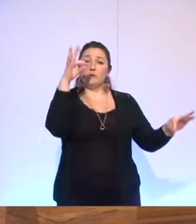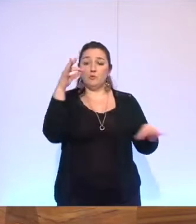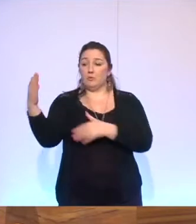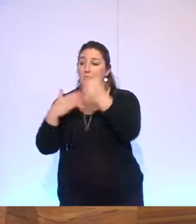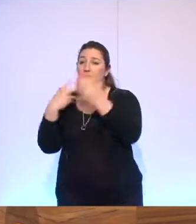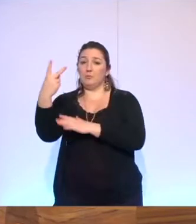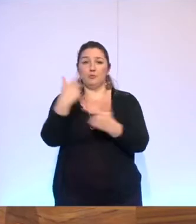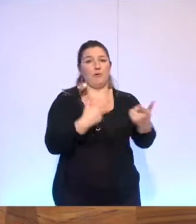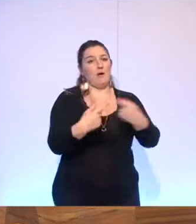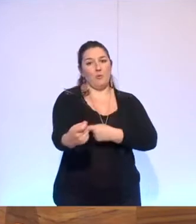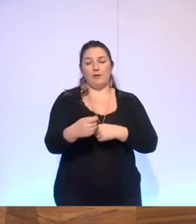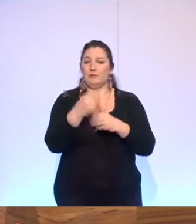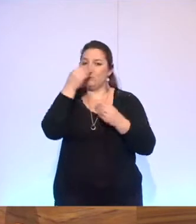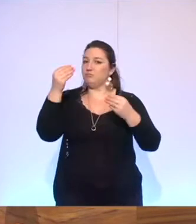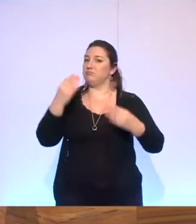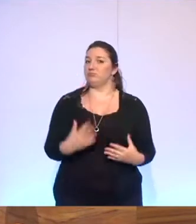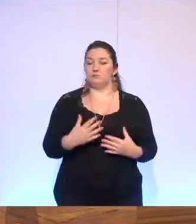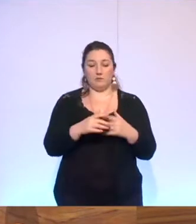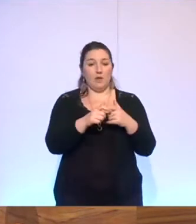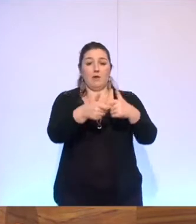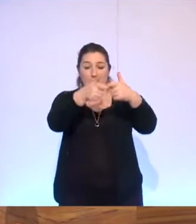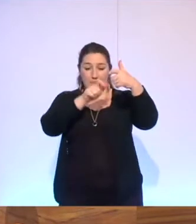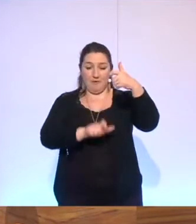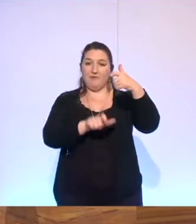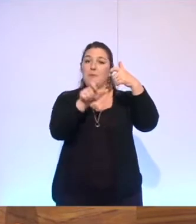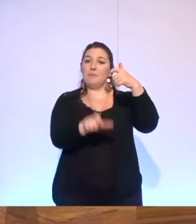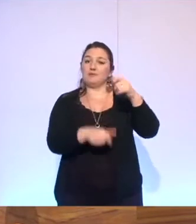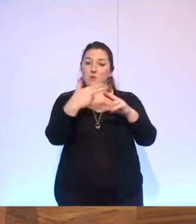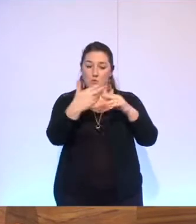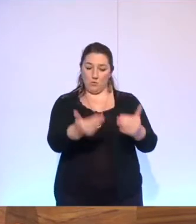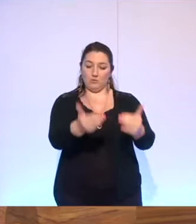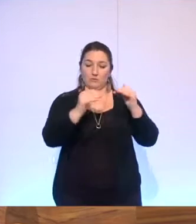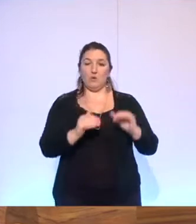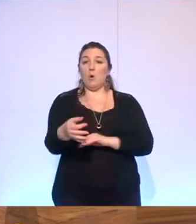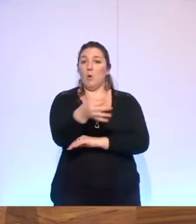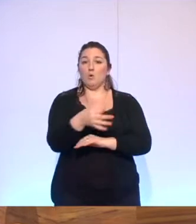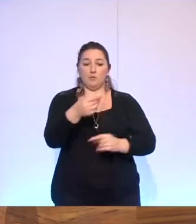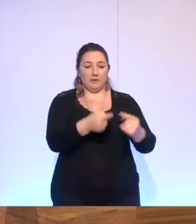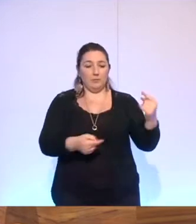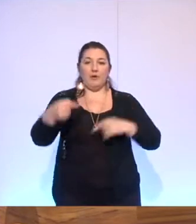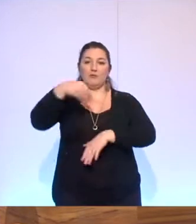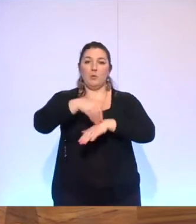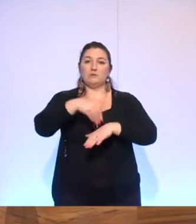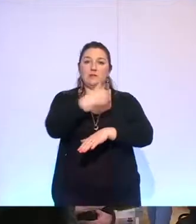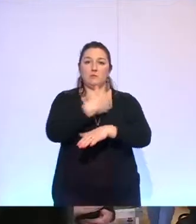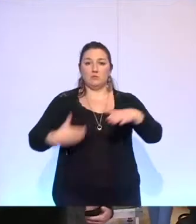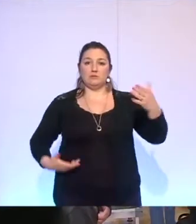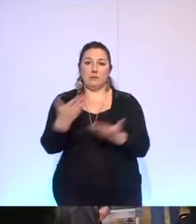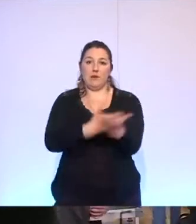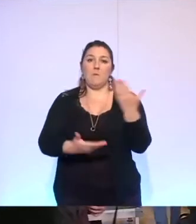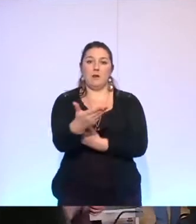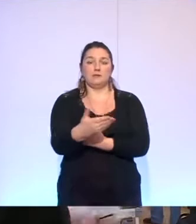profession. C'est donc la personne suivante sur la liste qui devient automatiquement conseiller municipal.